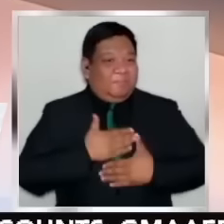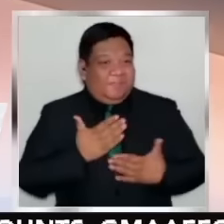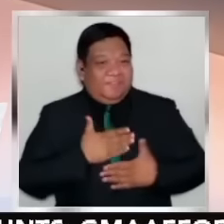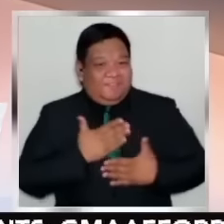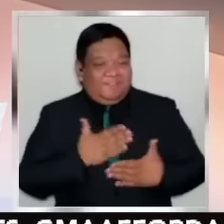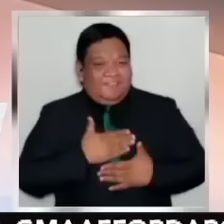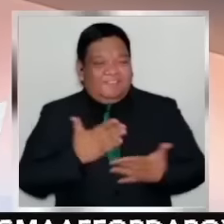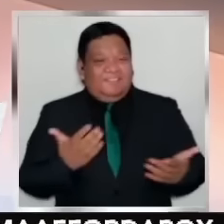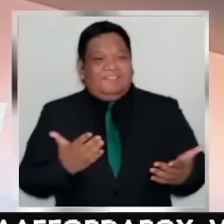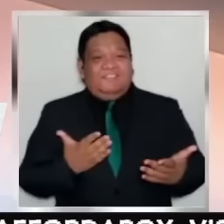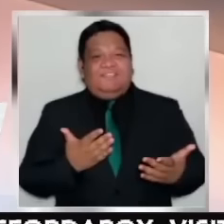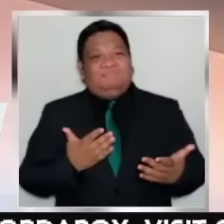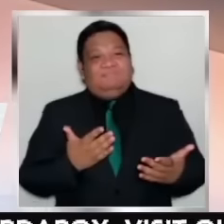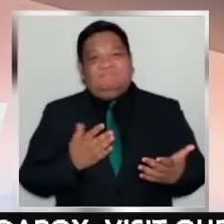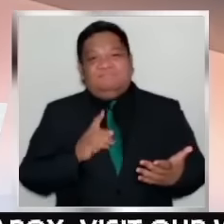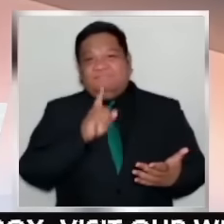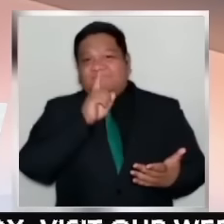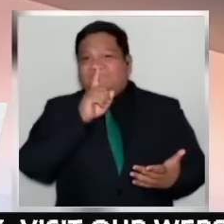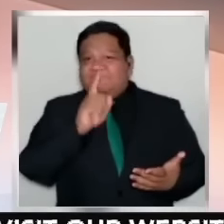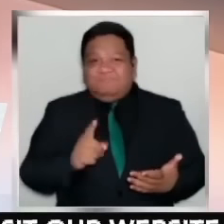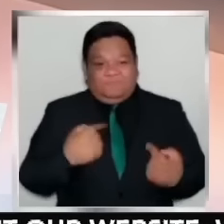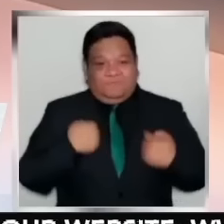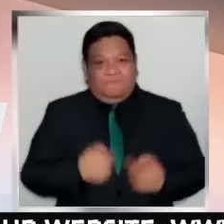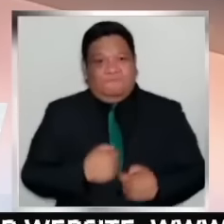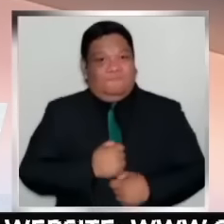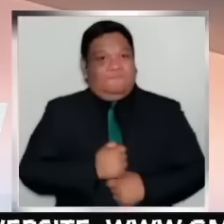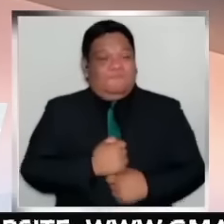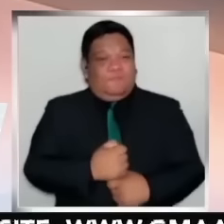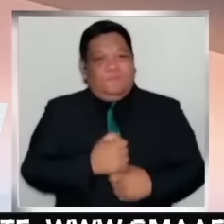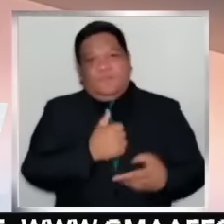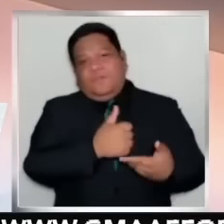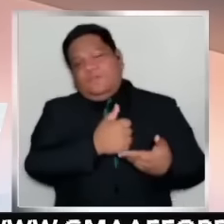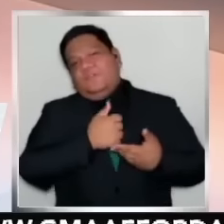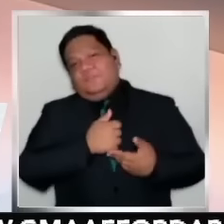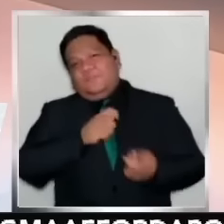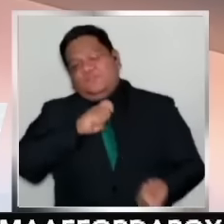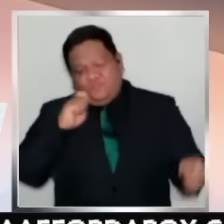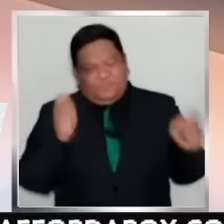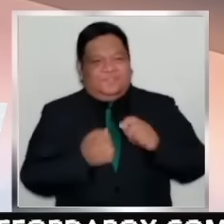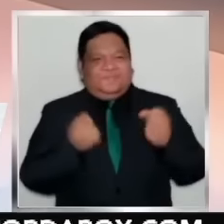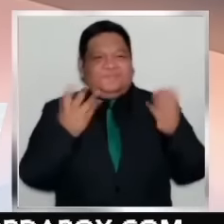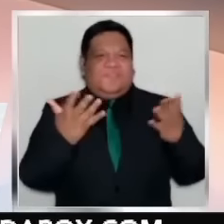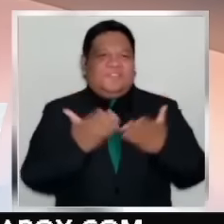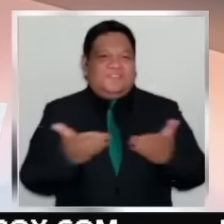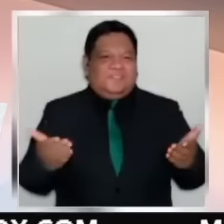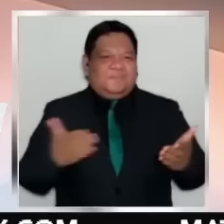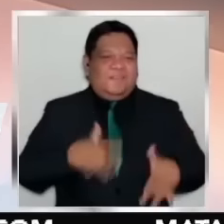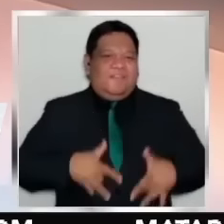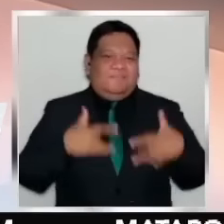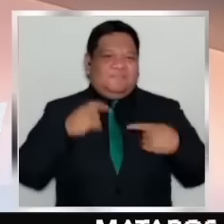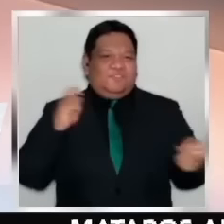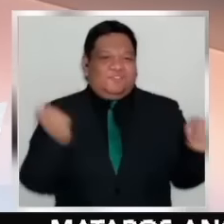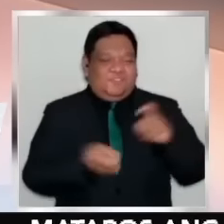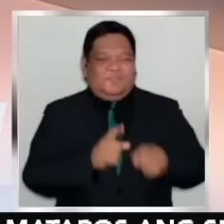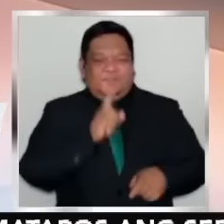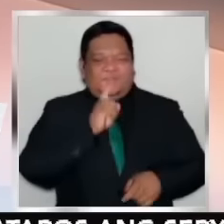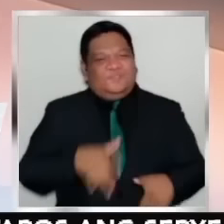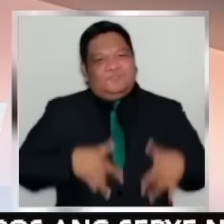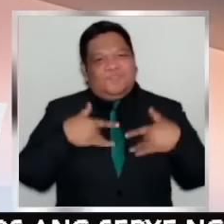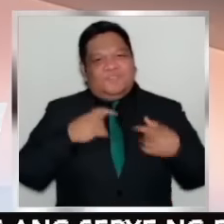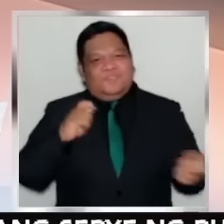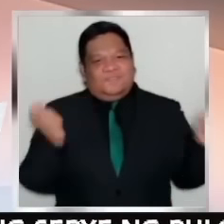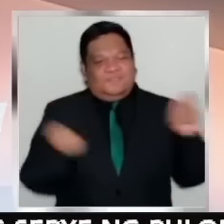know, definitely Voltes 5 has really changed a lot of things. Changed my life, yes. It really has changed my life in many ways.